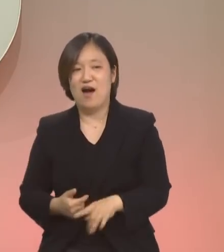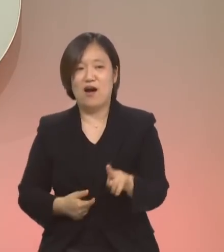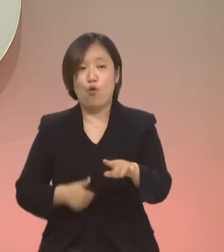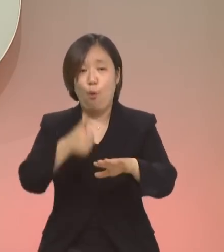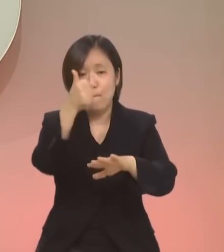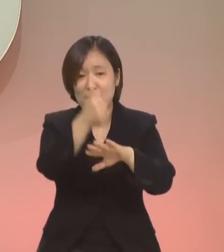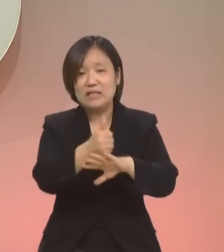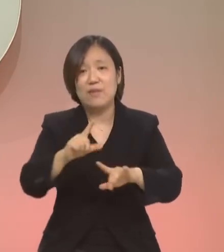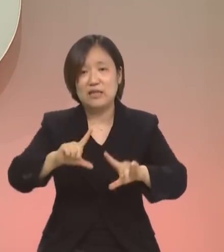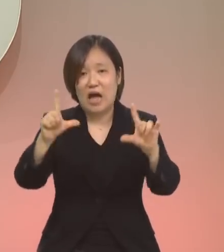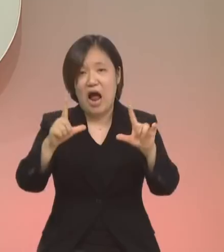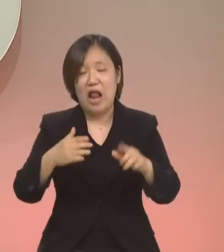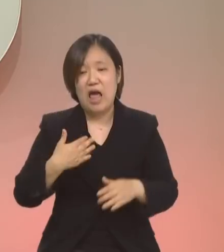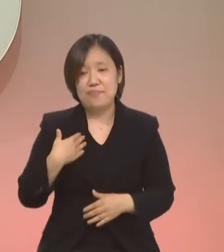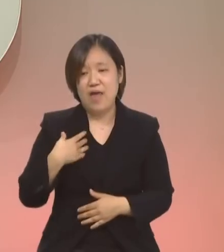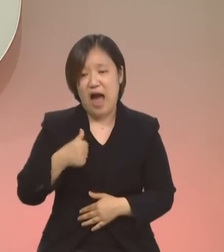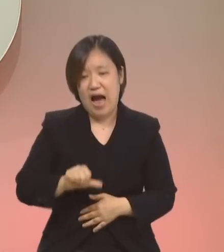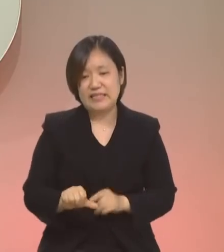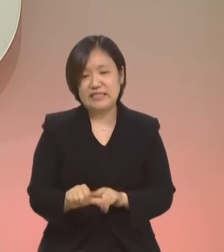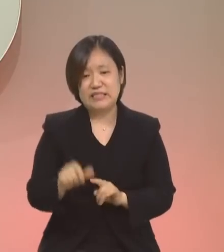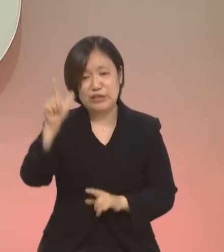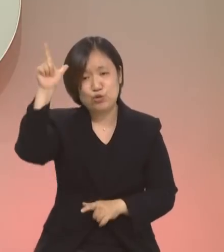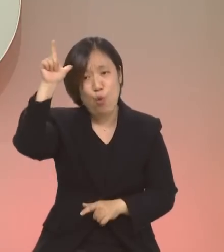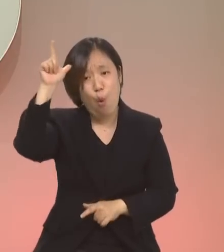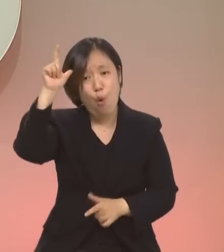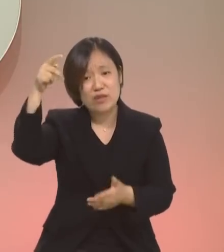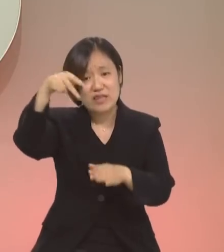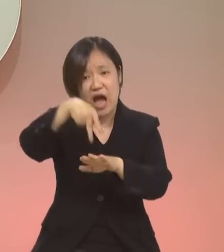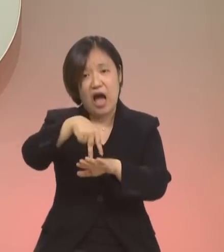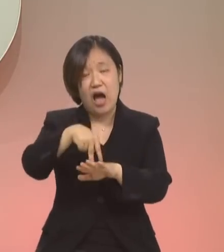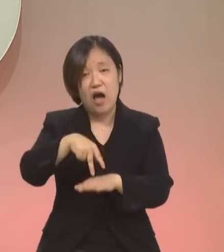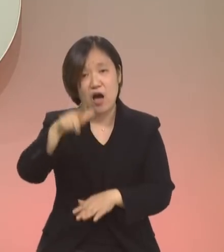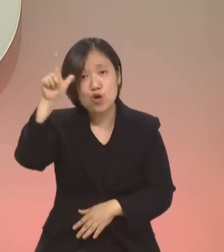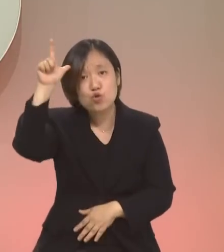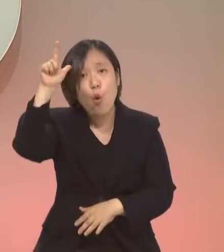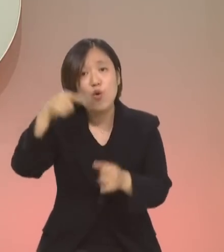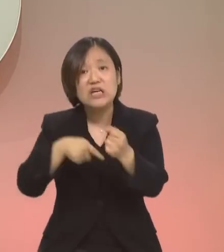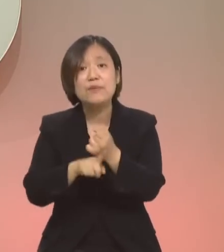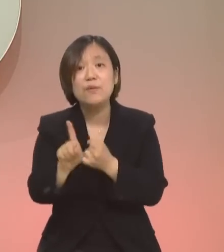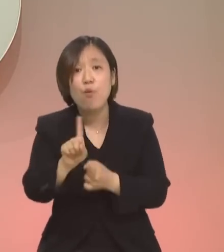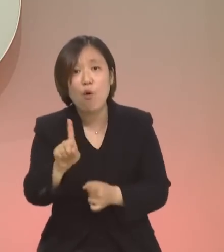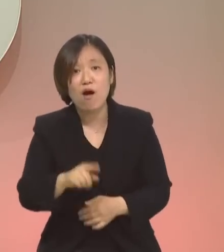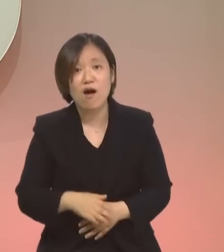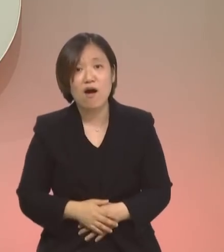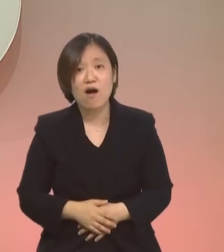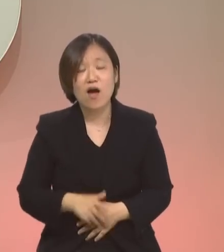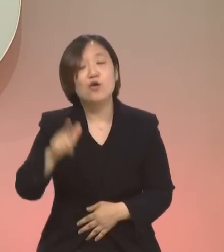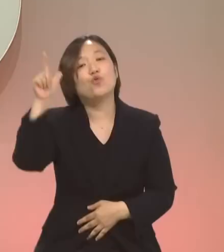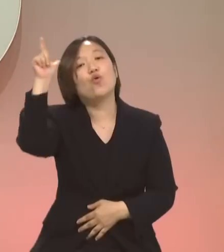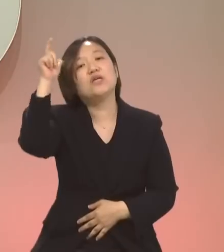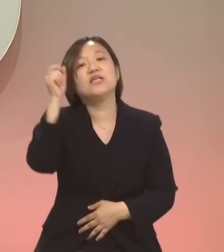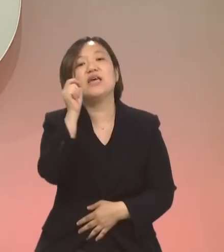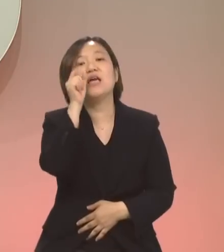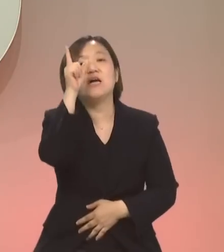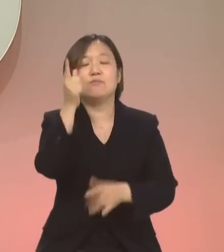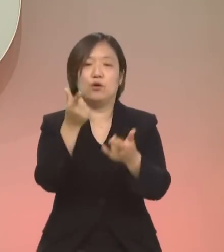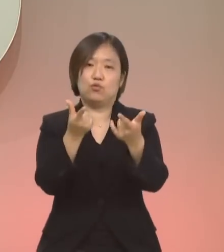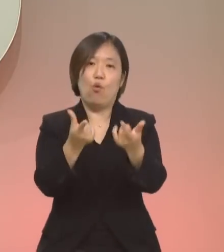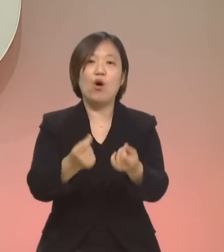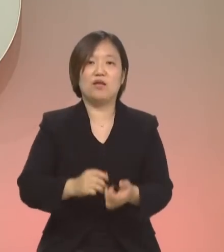아들이 소를 타고 불교에서 소가 상징하는게 뭐예요 불교에서는 소를 깨달음의 상징하거든요